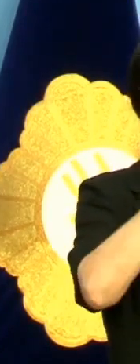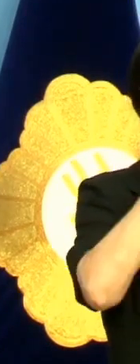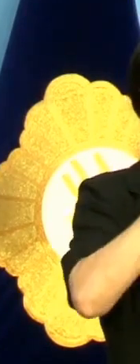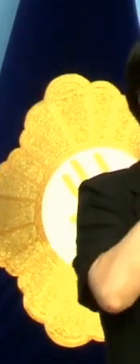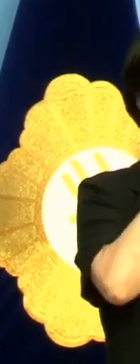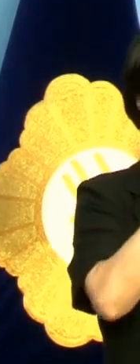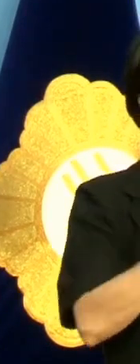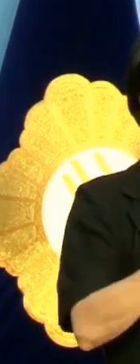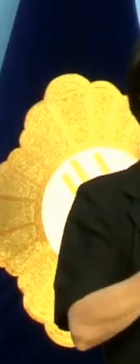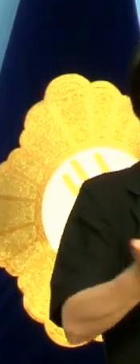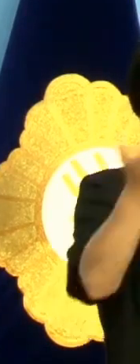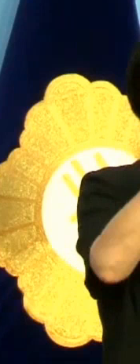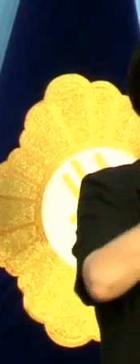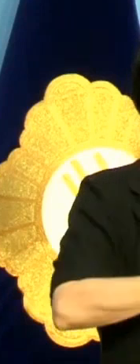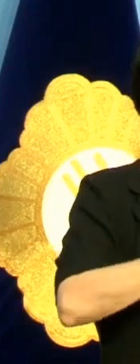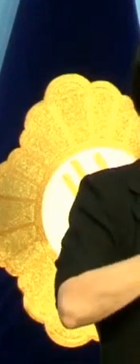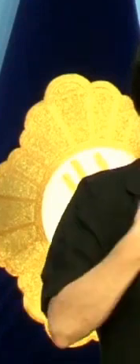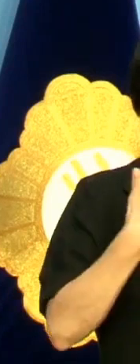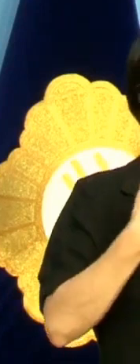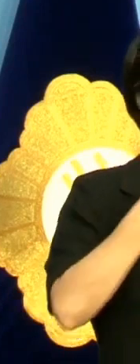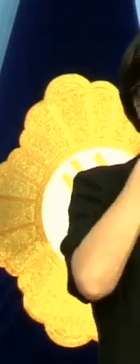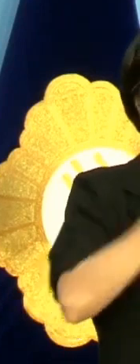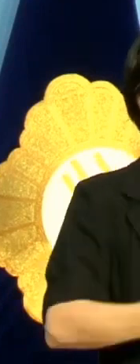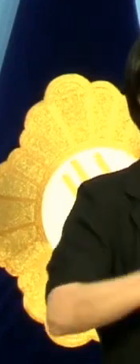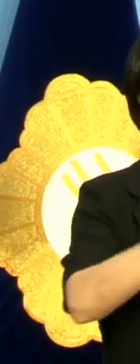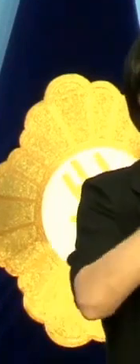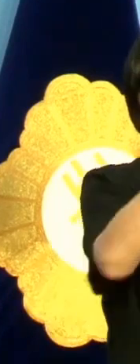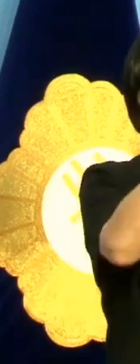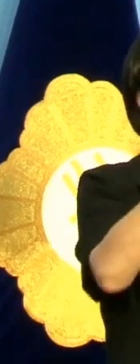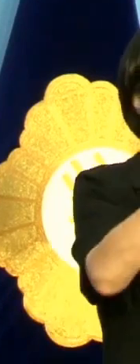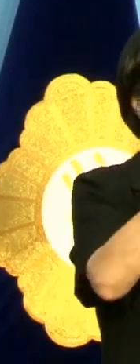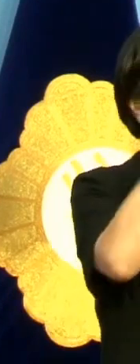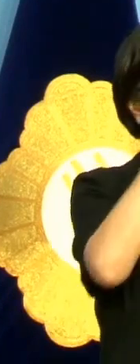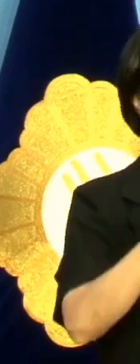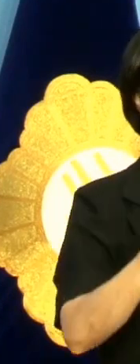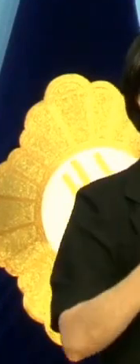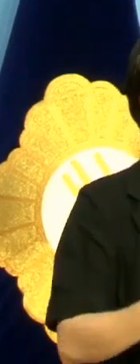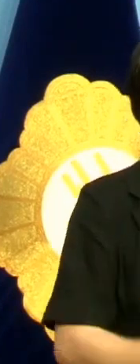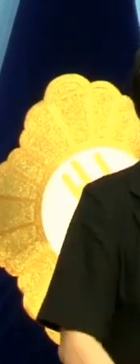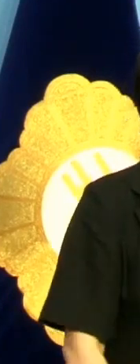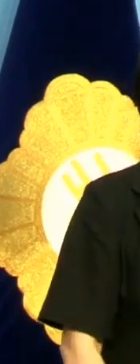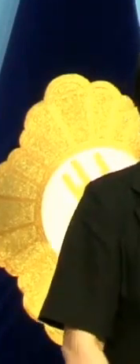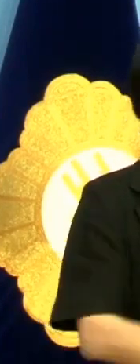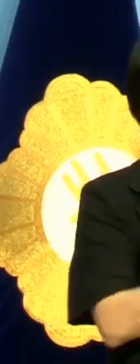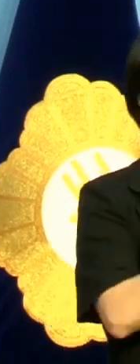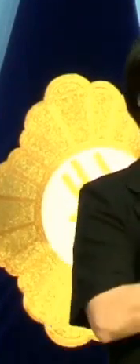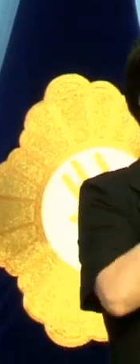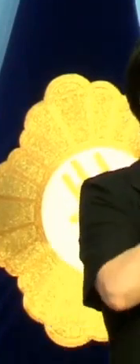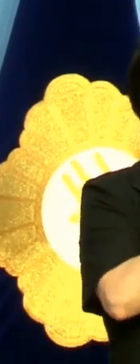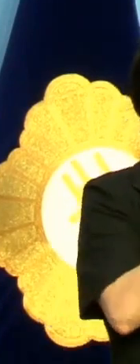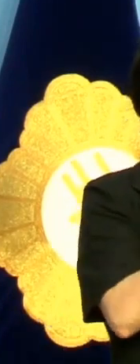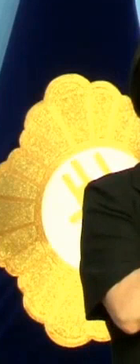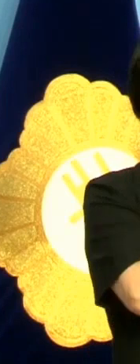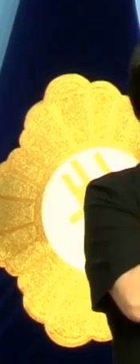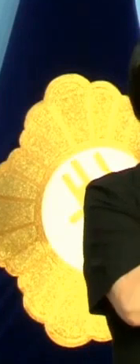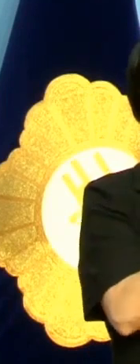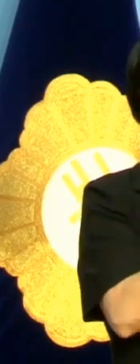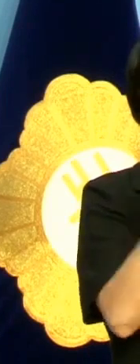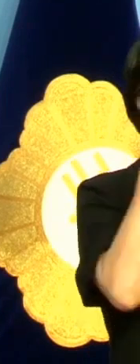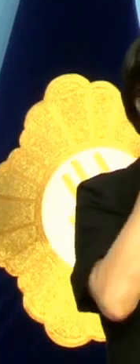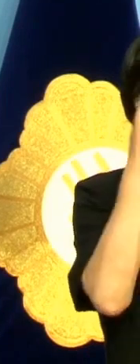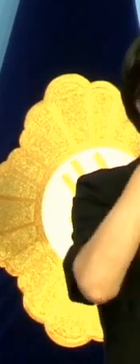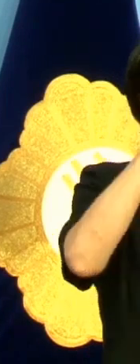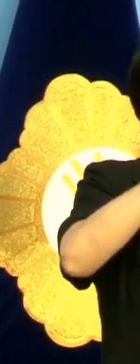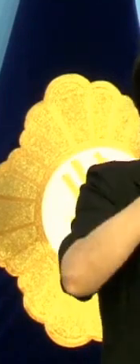이거는 기자 님들도 피곤하게 하고 그리고 우리 국민들에 대한 얘기도 아니고 그리고 공직자를 관리하여야 하는 이